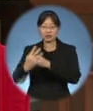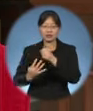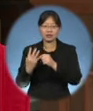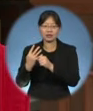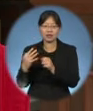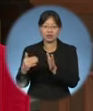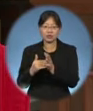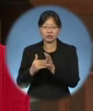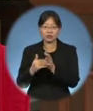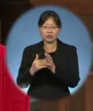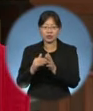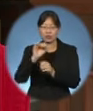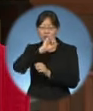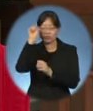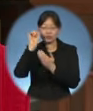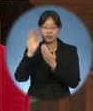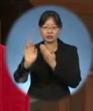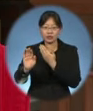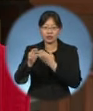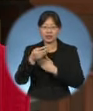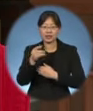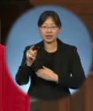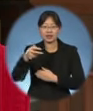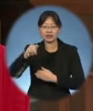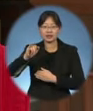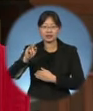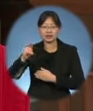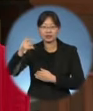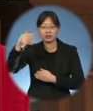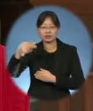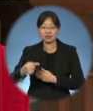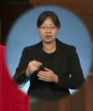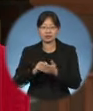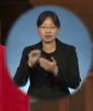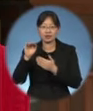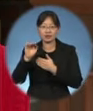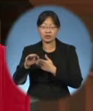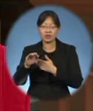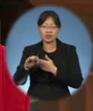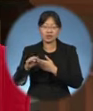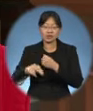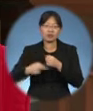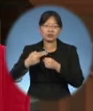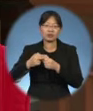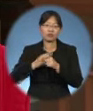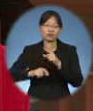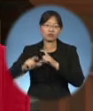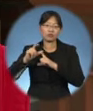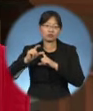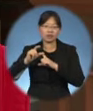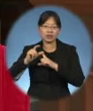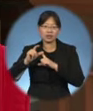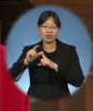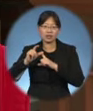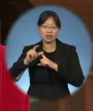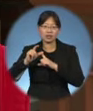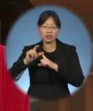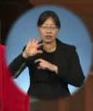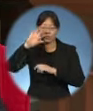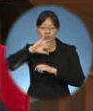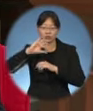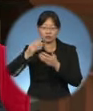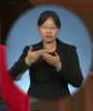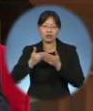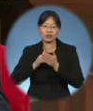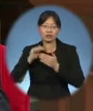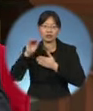이제 전문의를 딴 뒤에 레지던트 끝낸 네, 후에 끝내고 전문의 따고 2년의 추가적인 수련을 받으면 그 2년 동안